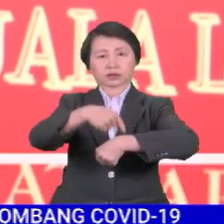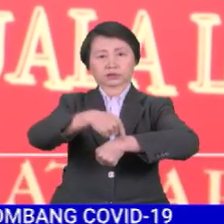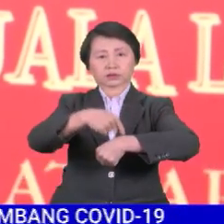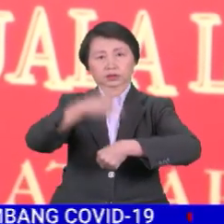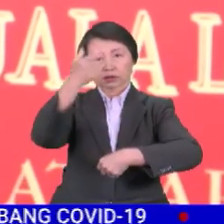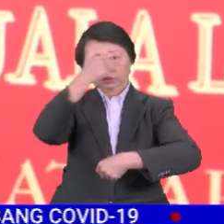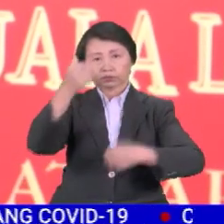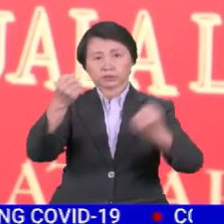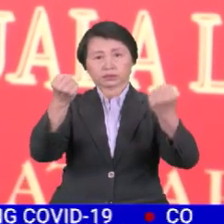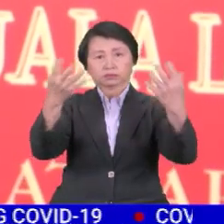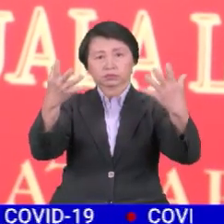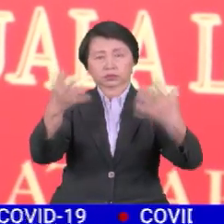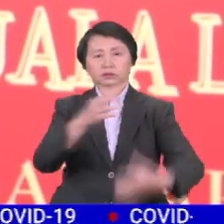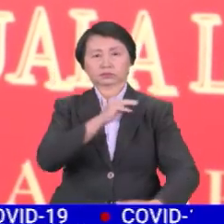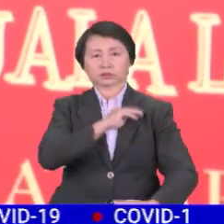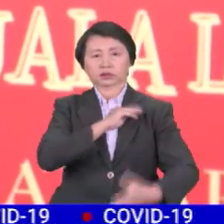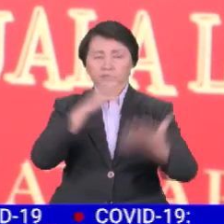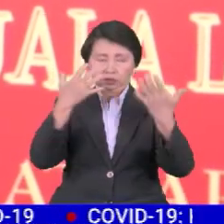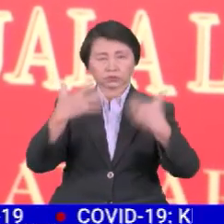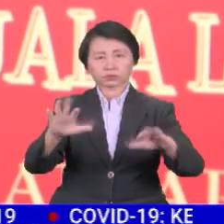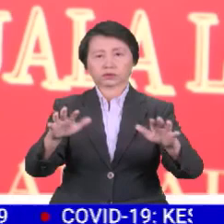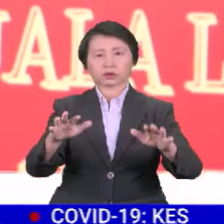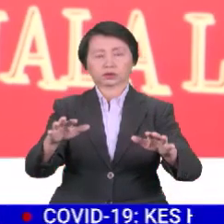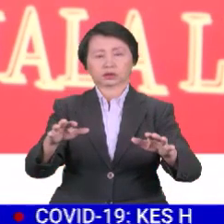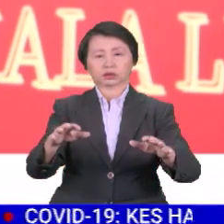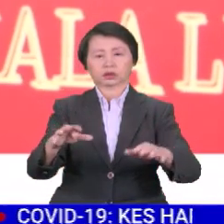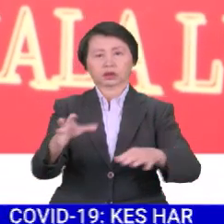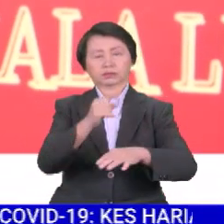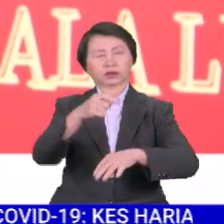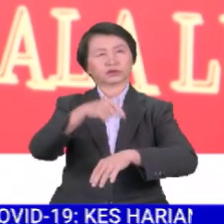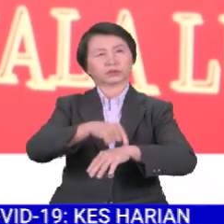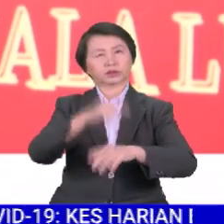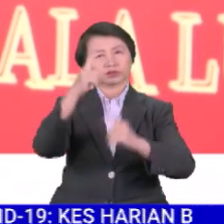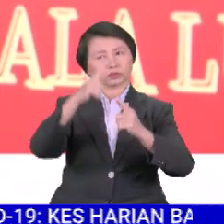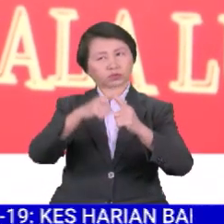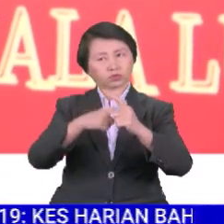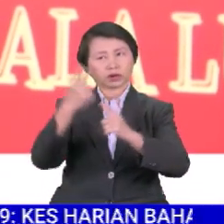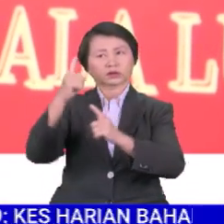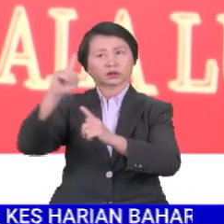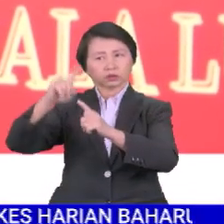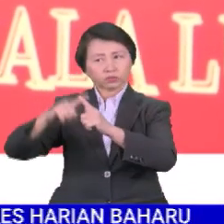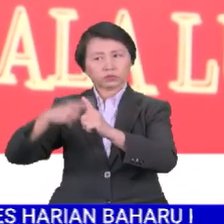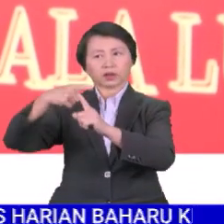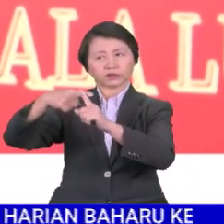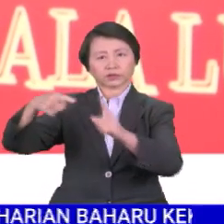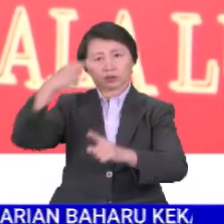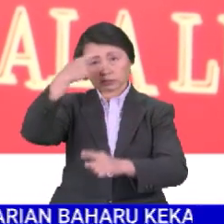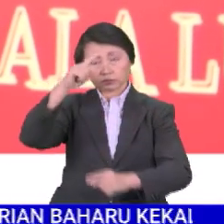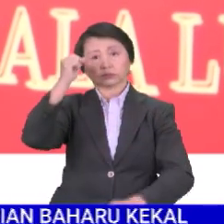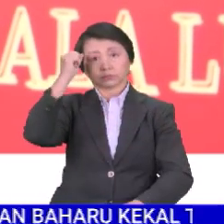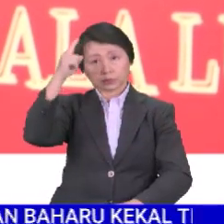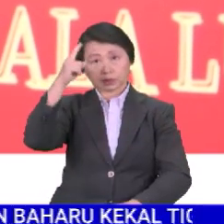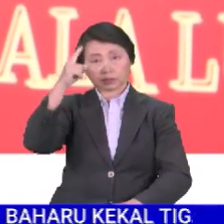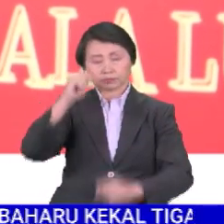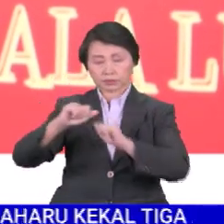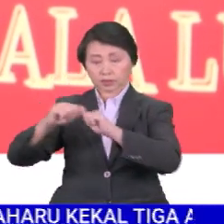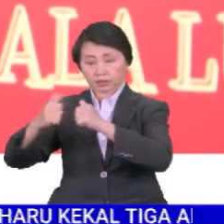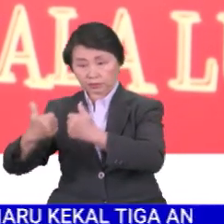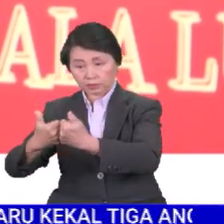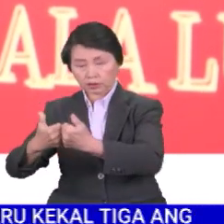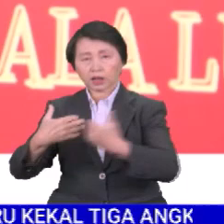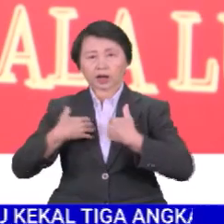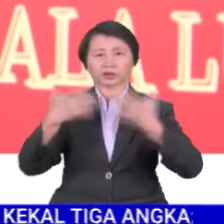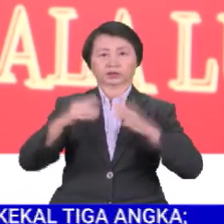menteri yang telah mengambil masa sebulan sebulan setengah untuk memahami agency ada yang telah